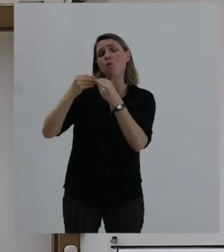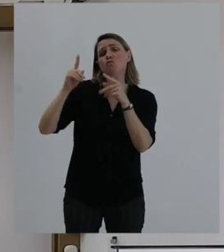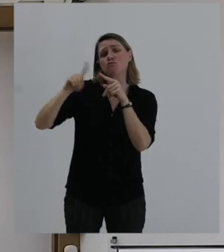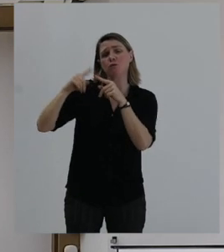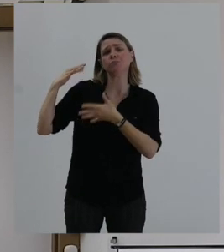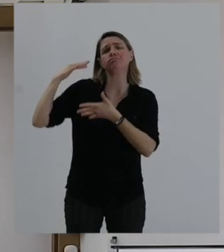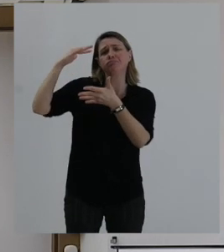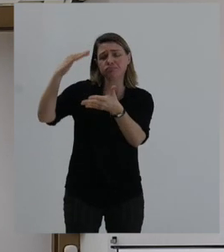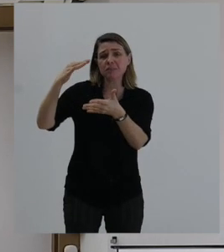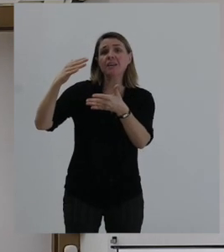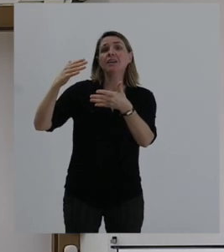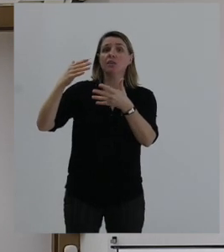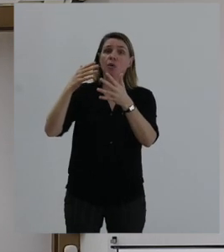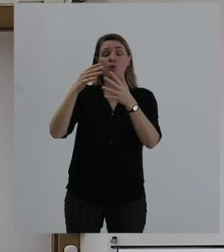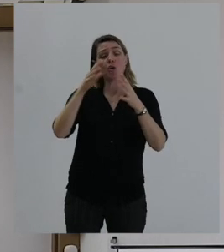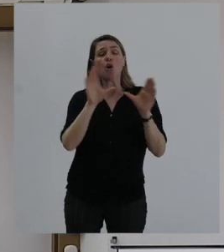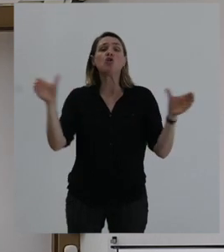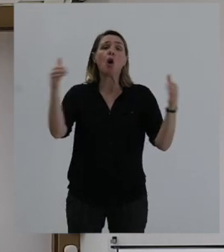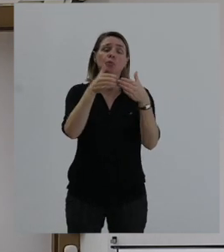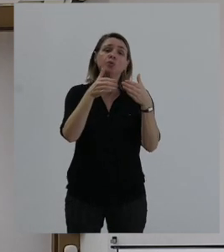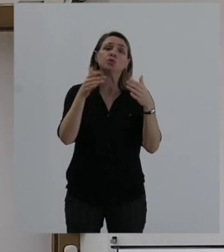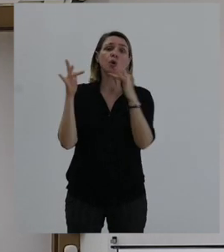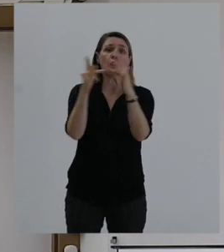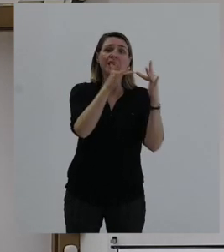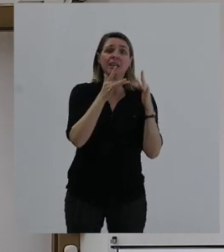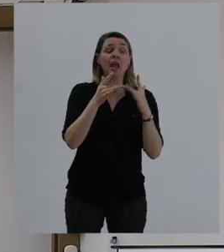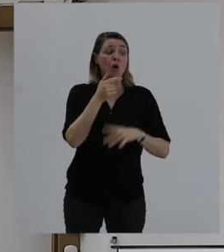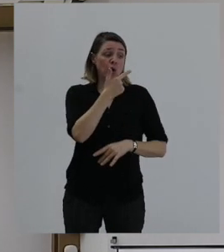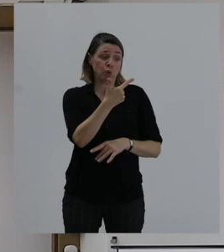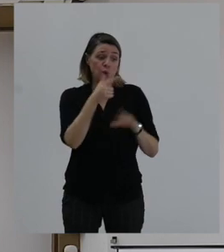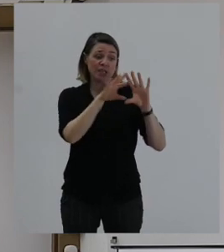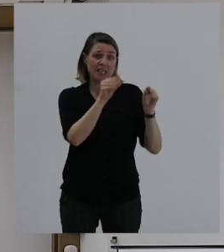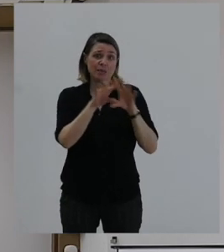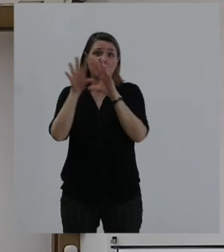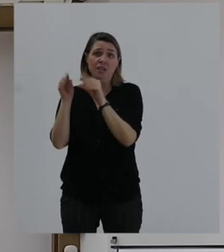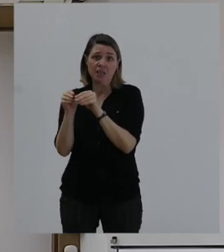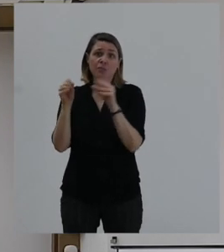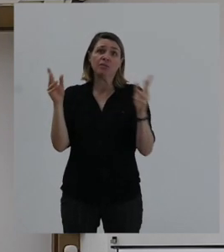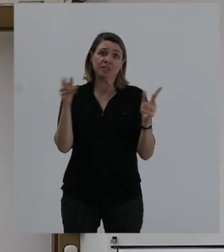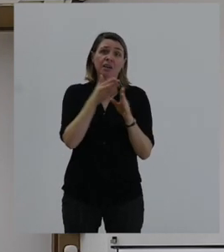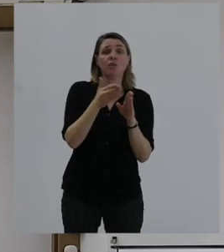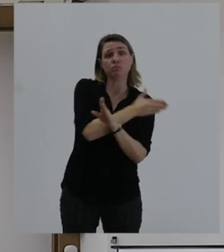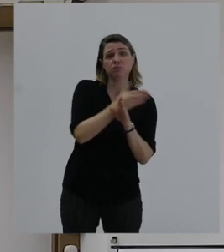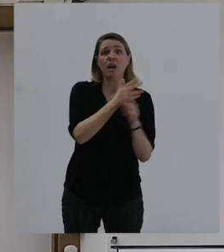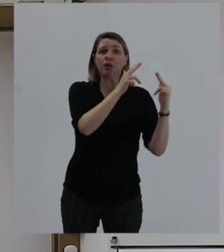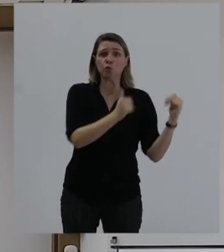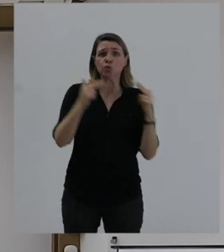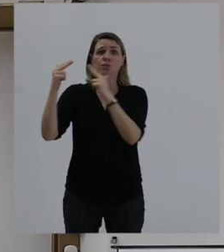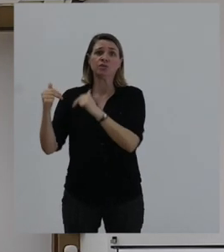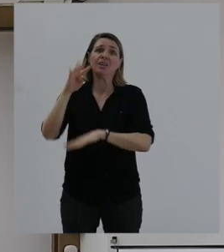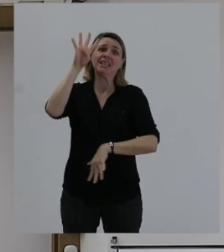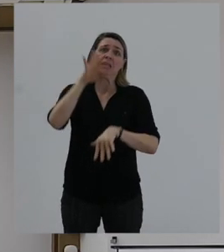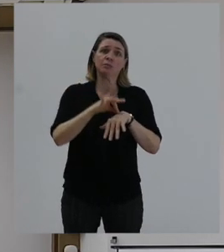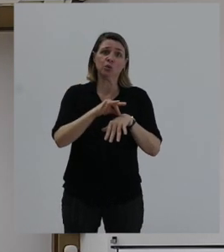dites, d'ailleurs, autour des campus connectés. Les deux équipes ont souhaité qu'on passe un petit peu plus de temps sur les propos liminaires. On a donc